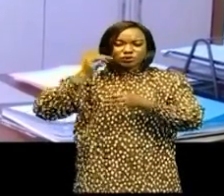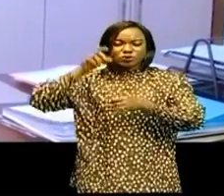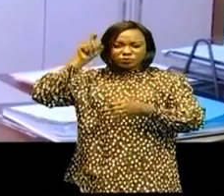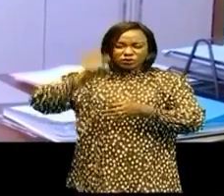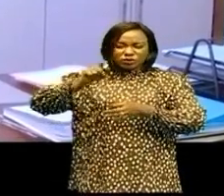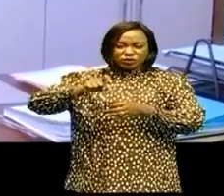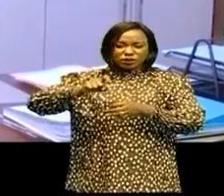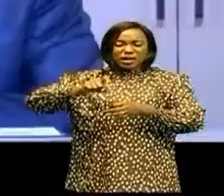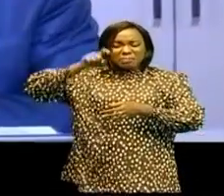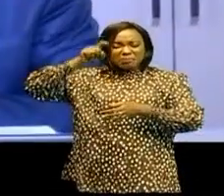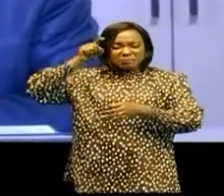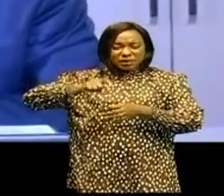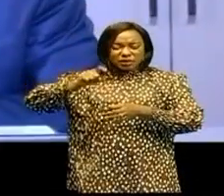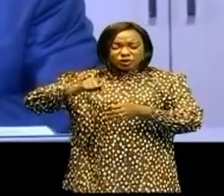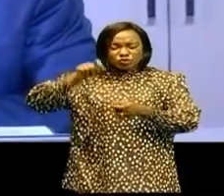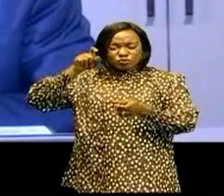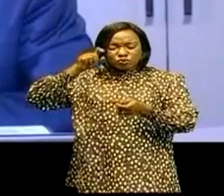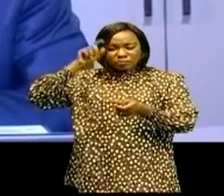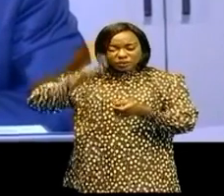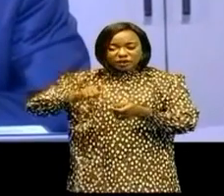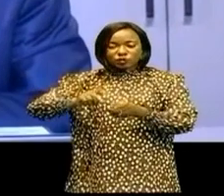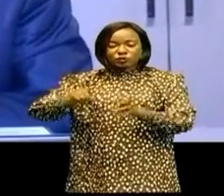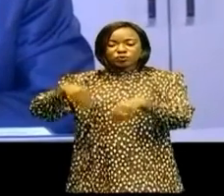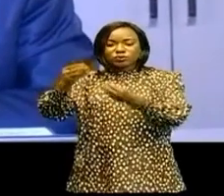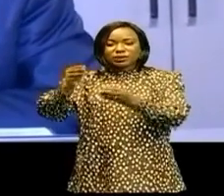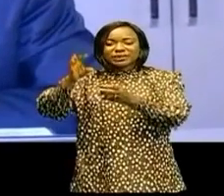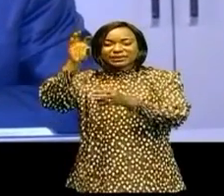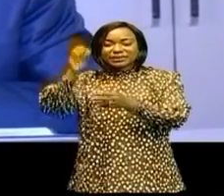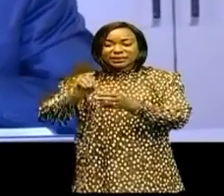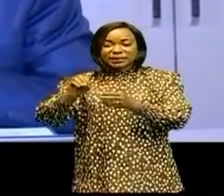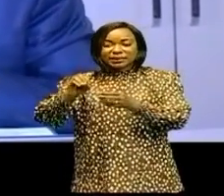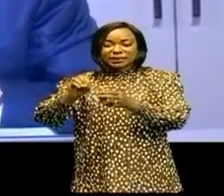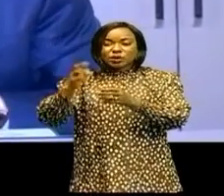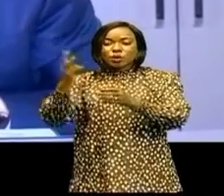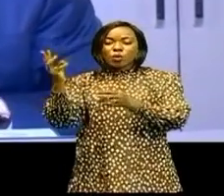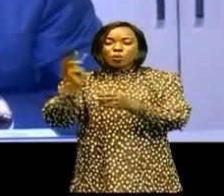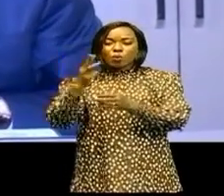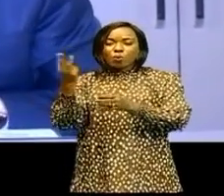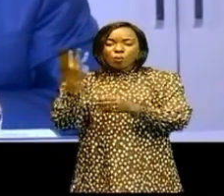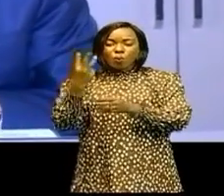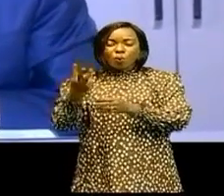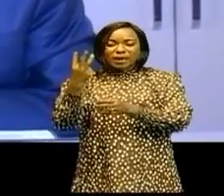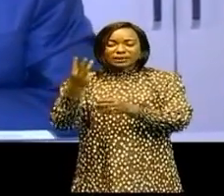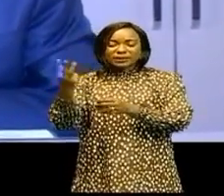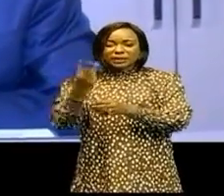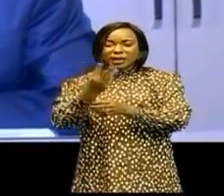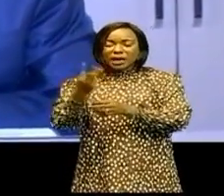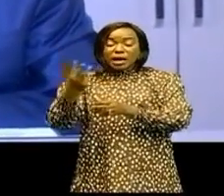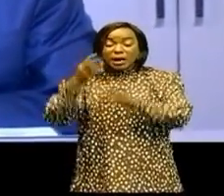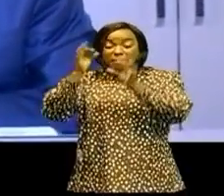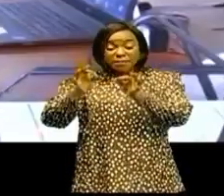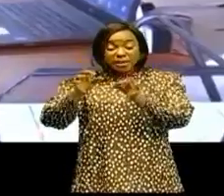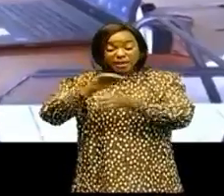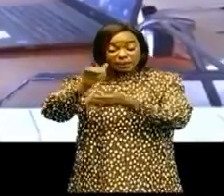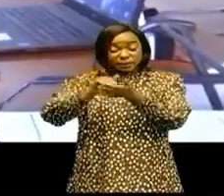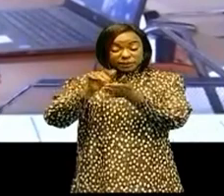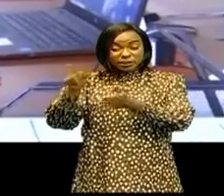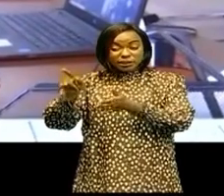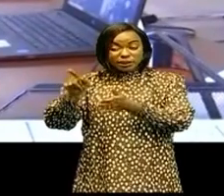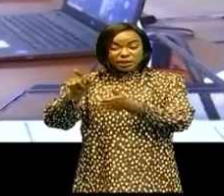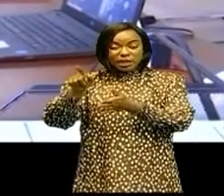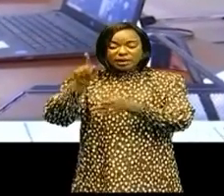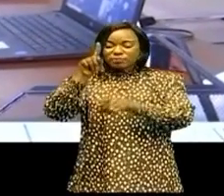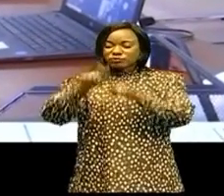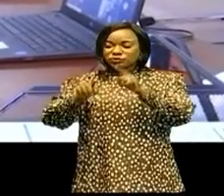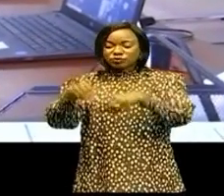50 MW. La centrale en électricité elle-même ne produit actuellement que 2 MW alors